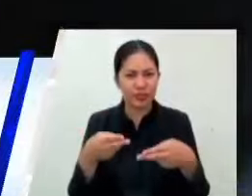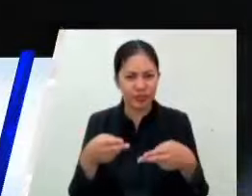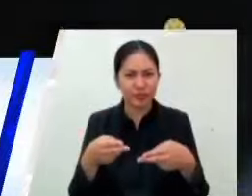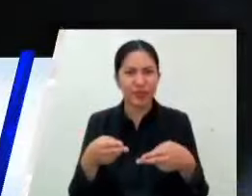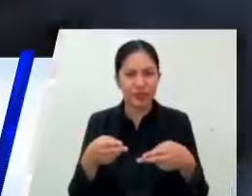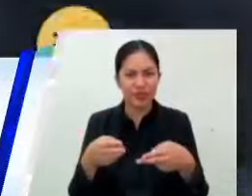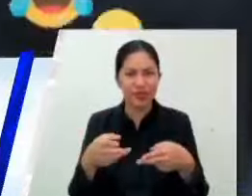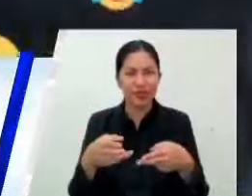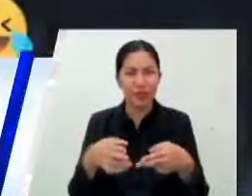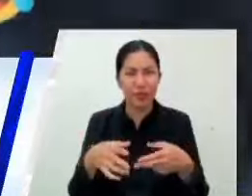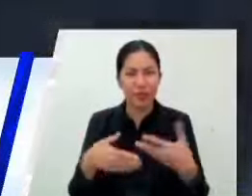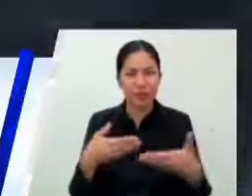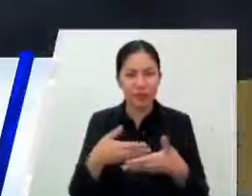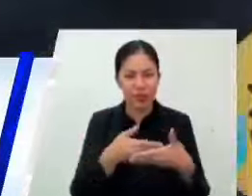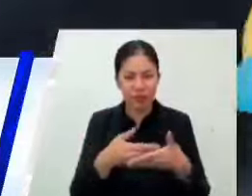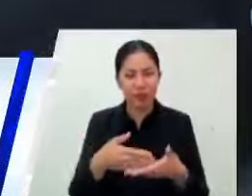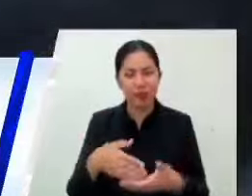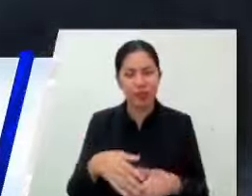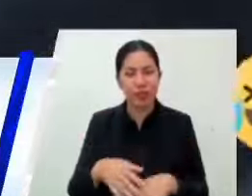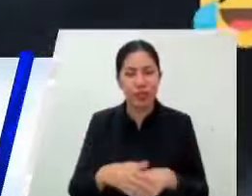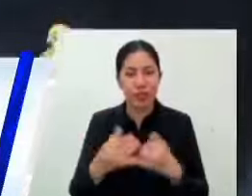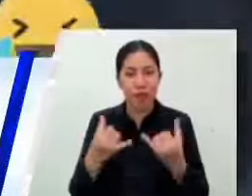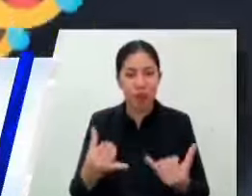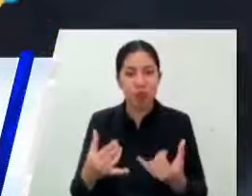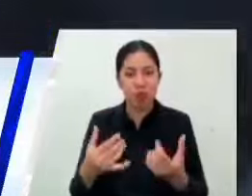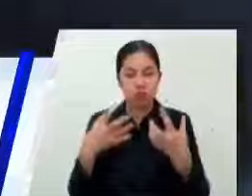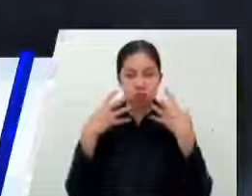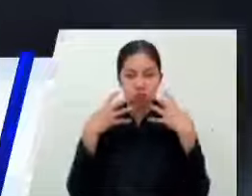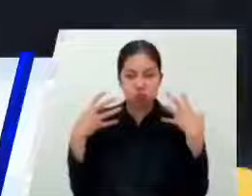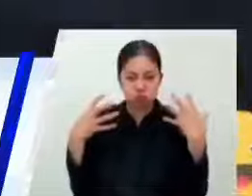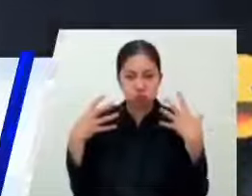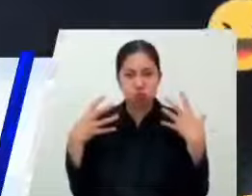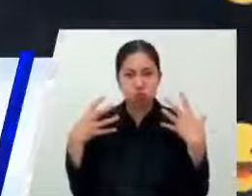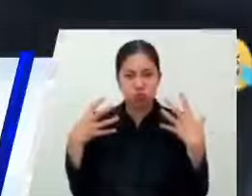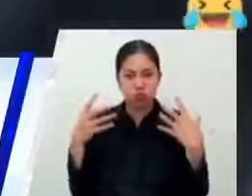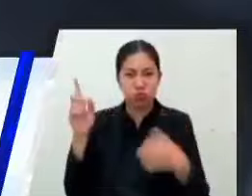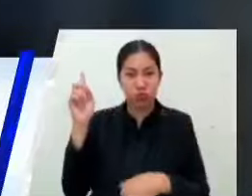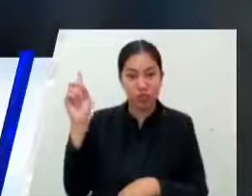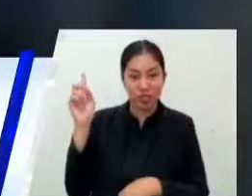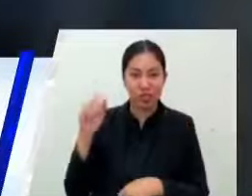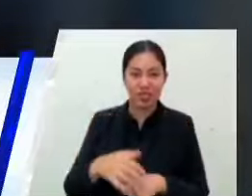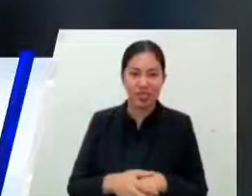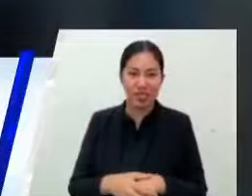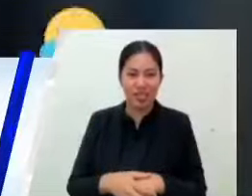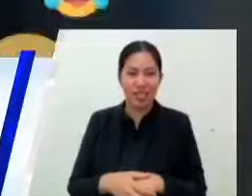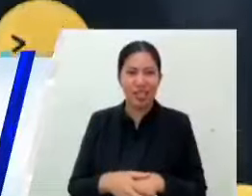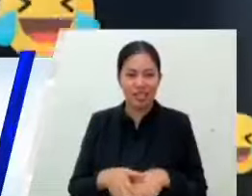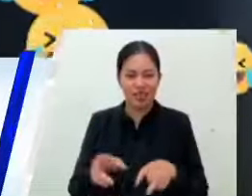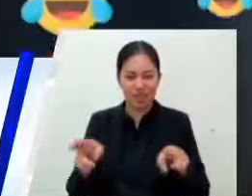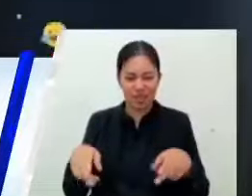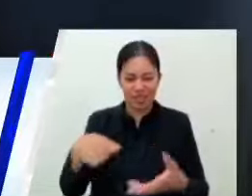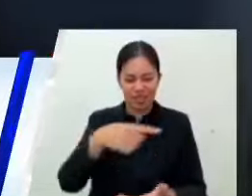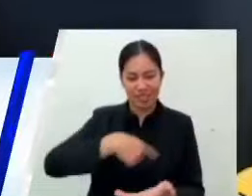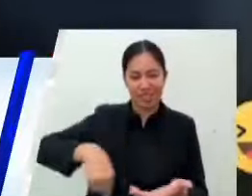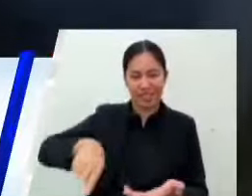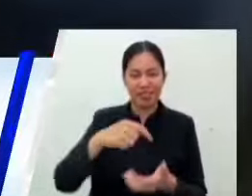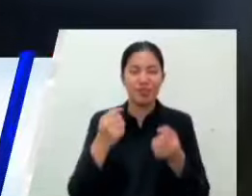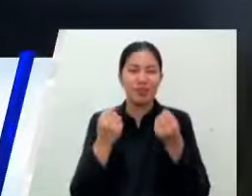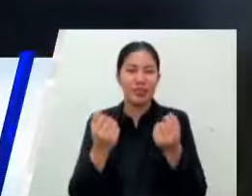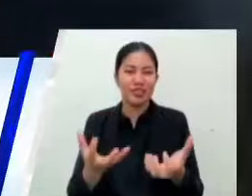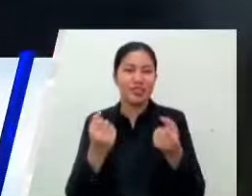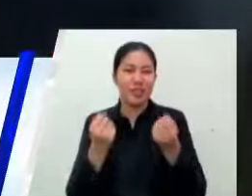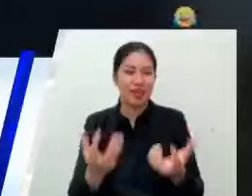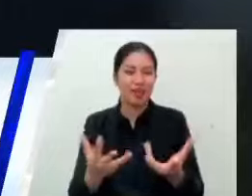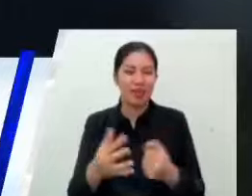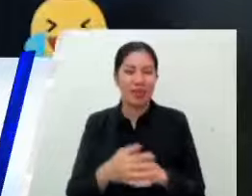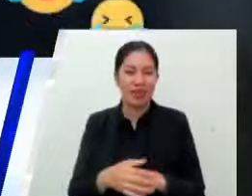ngayon, 4-6-6 na ang biik sa kanyang ala swimming pool na maliit. Maraming netizens ang nainggit sa staycation ng cute